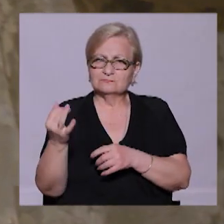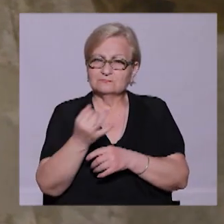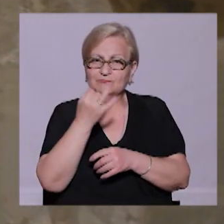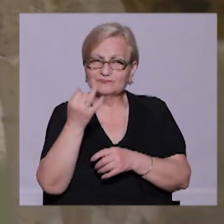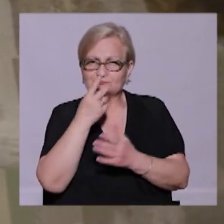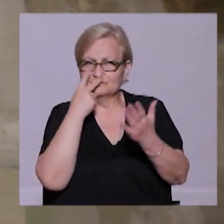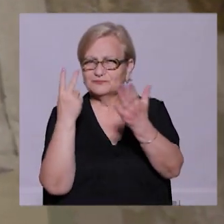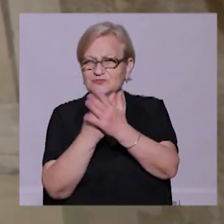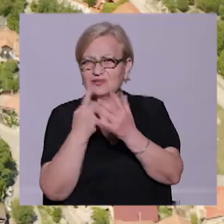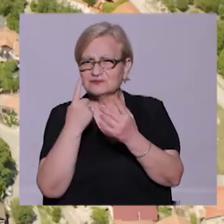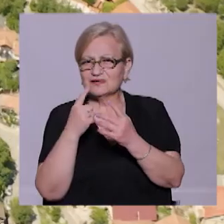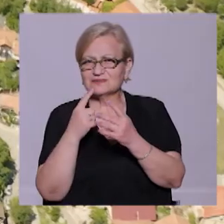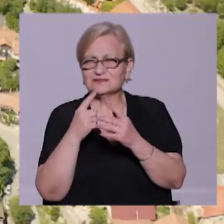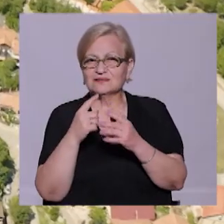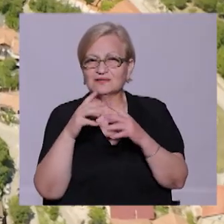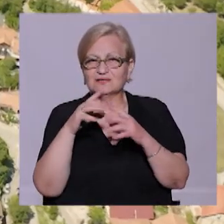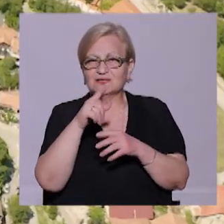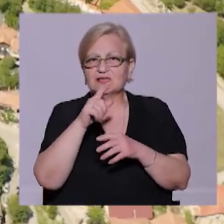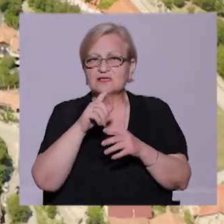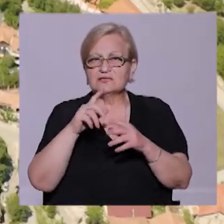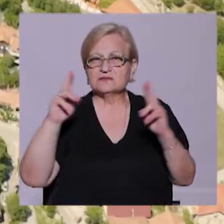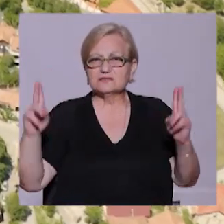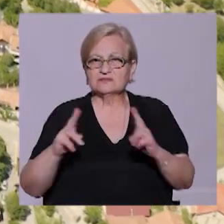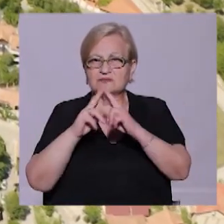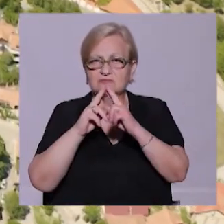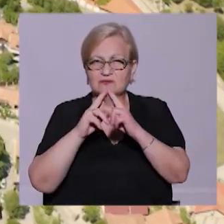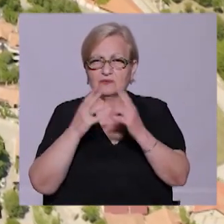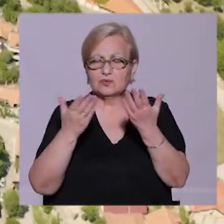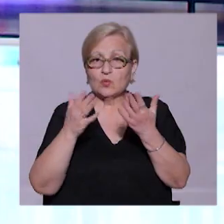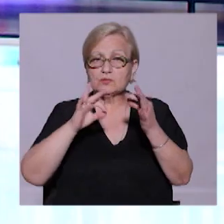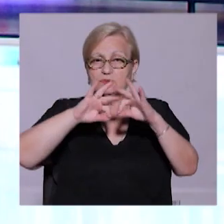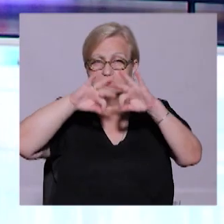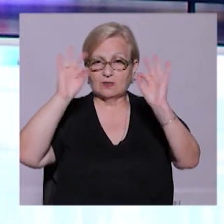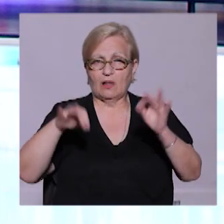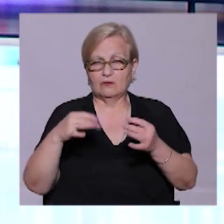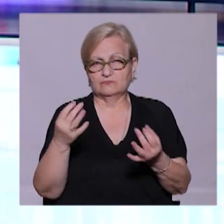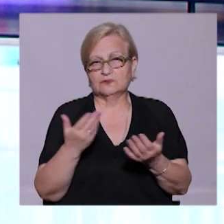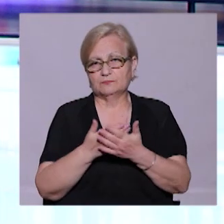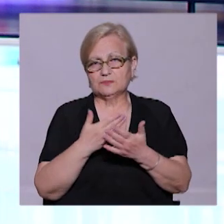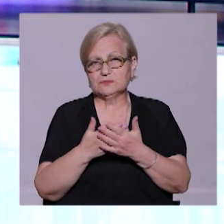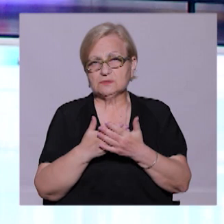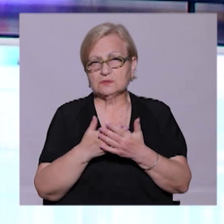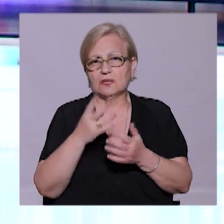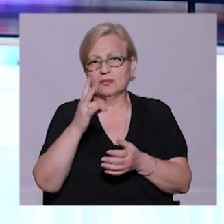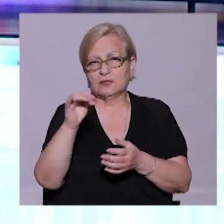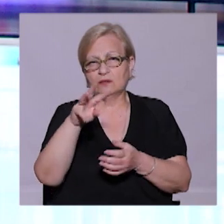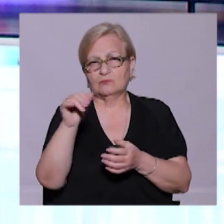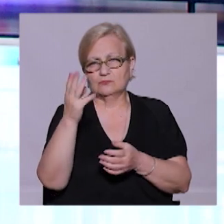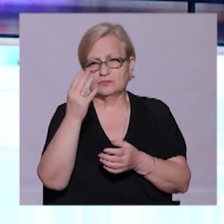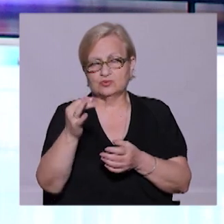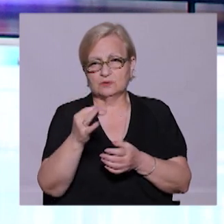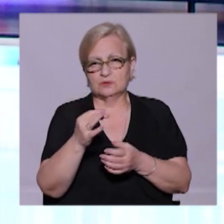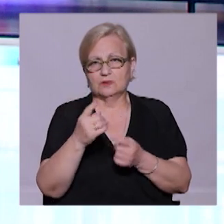ერთი სვეტიცხოველი, სვეტიცხოველი როგორც ხელოვნების ნიმუში და ამ შემთხვევაში ეს თემა